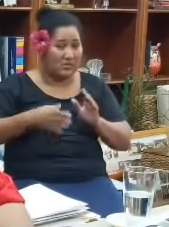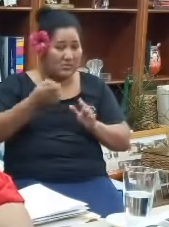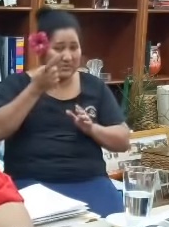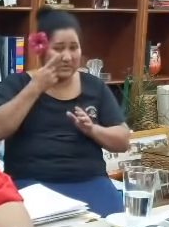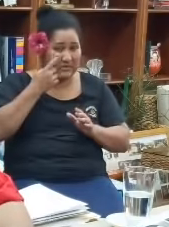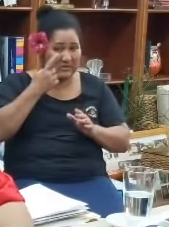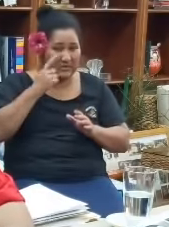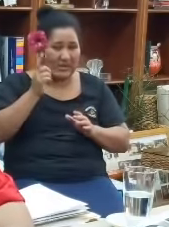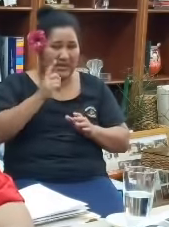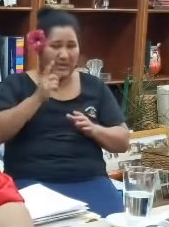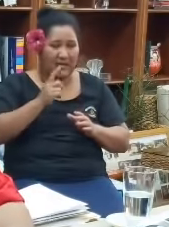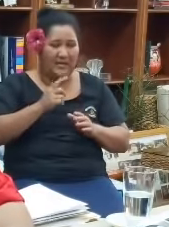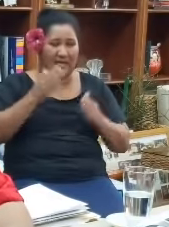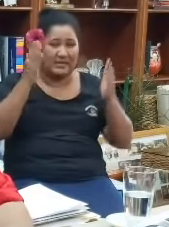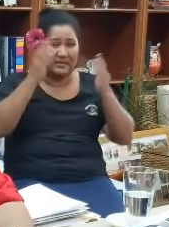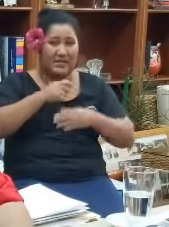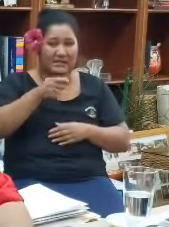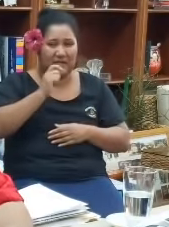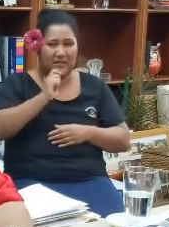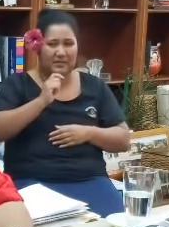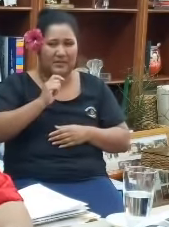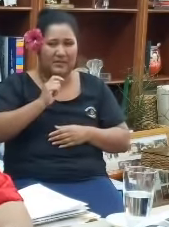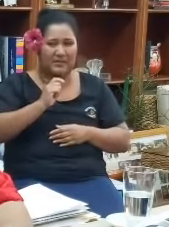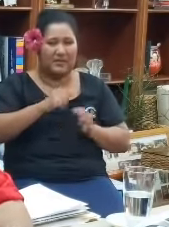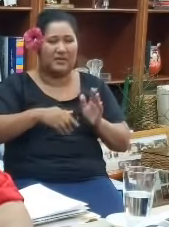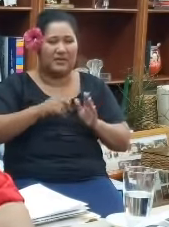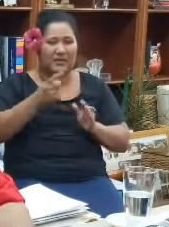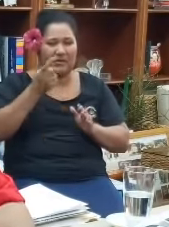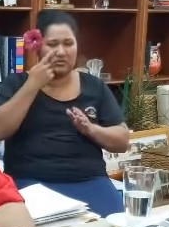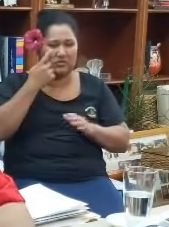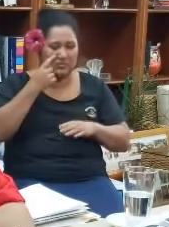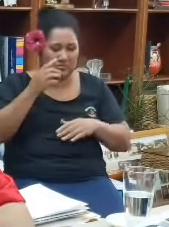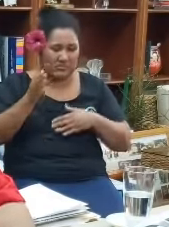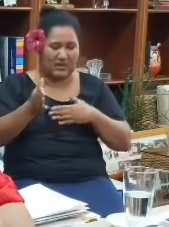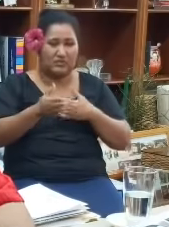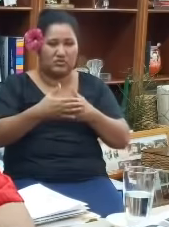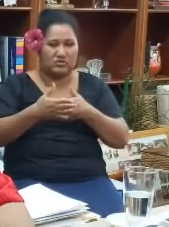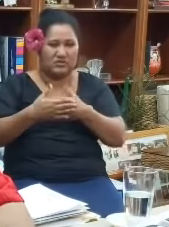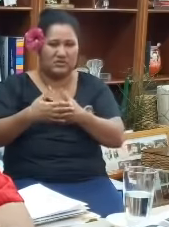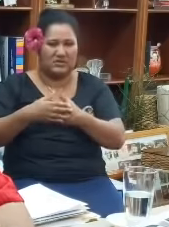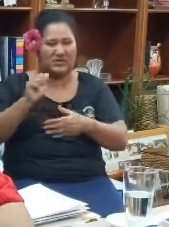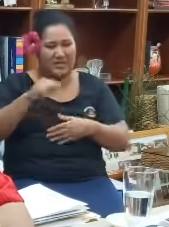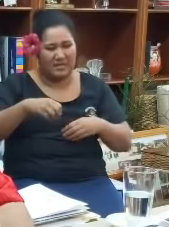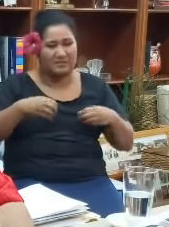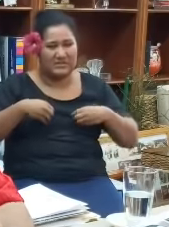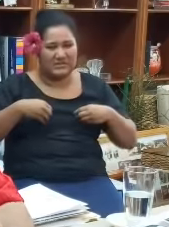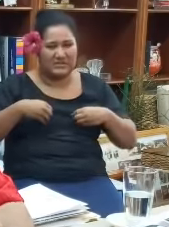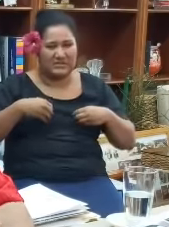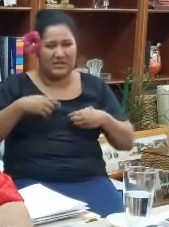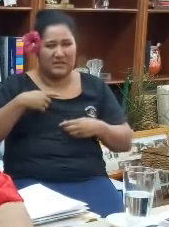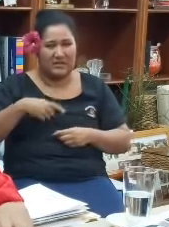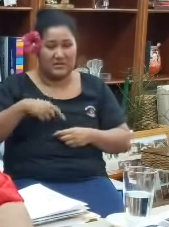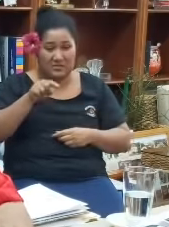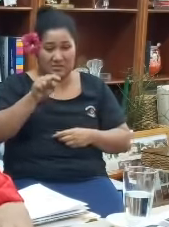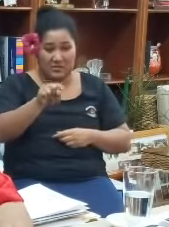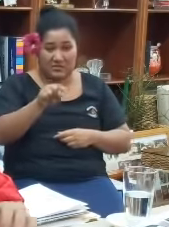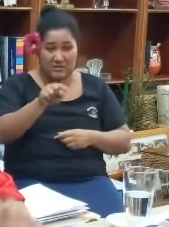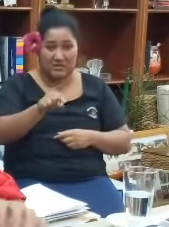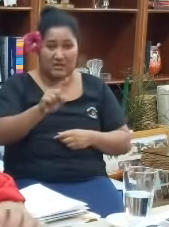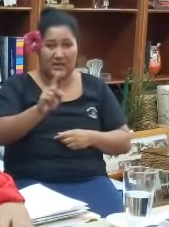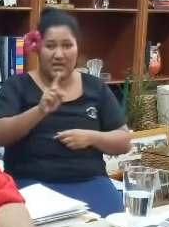E va vikapu. E uya mo meo pisingis. Ala nga i pe se fane vo i